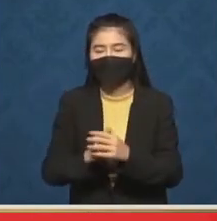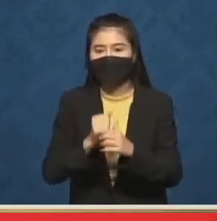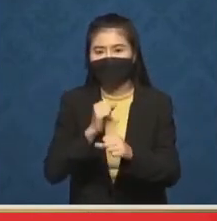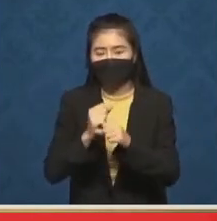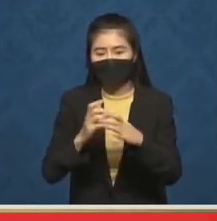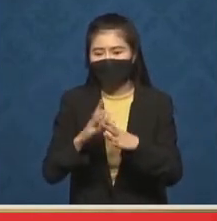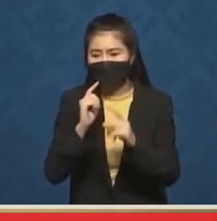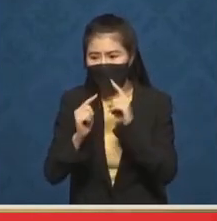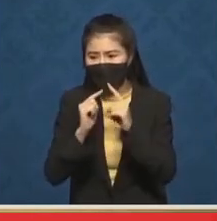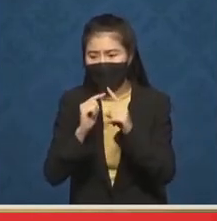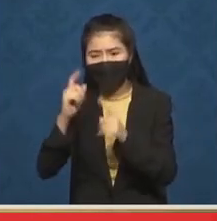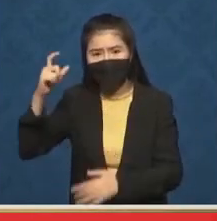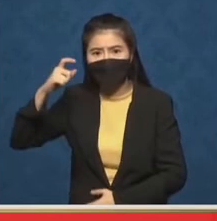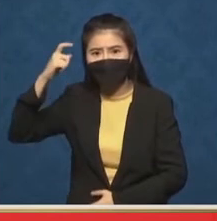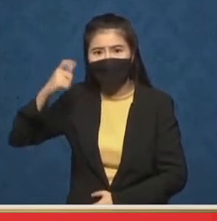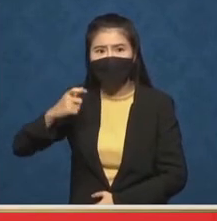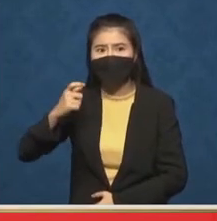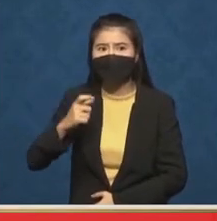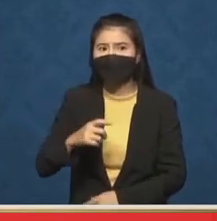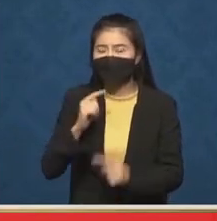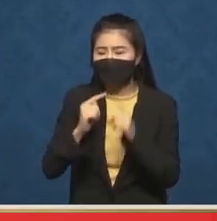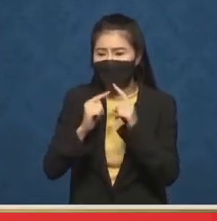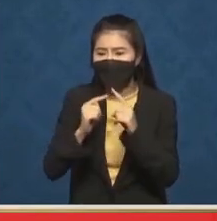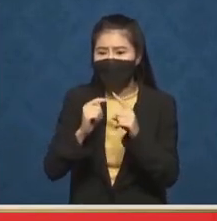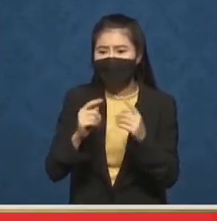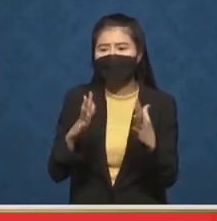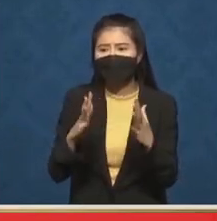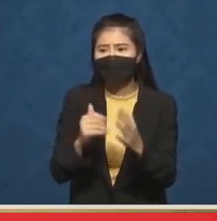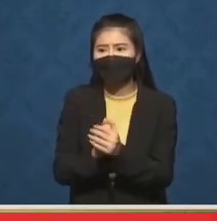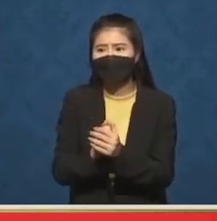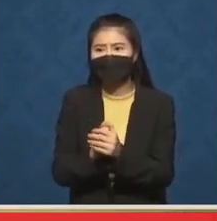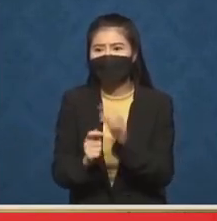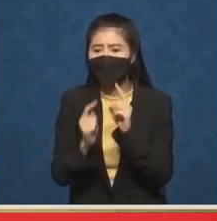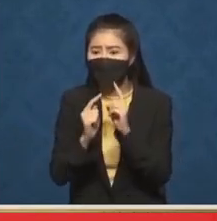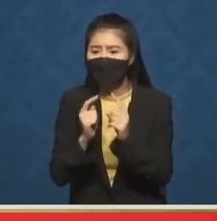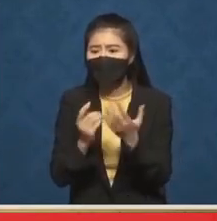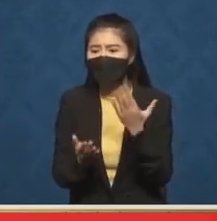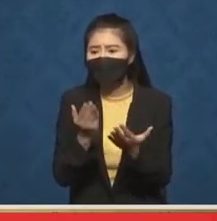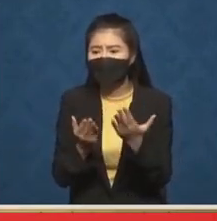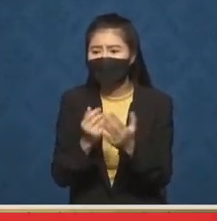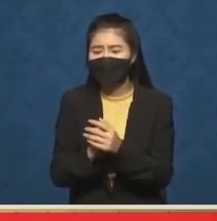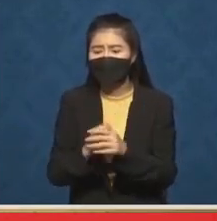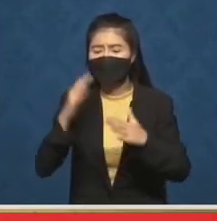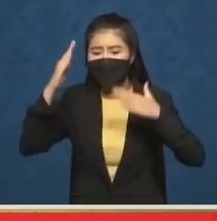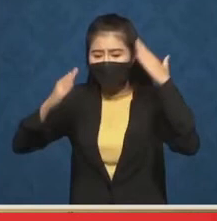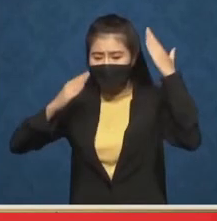เมยมาเลยเพรฉนั้เขาจะเดิน ถ้าทีงไรกได้ มะเลเซี Blind worldในค